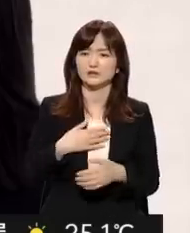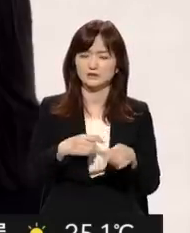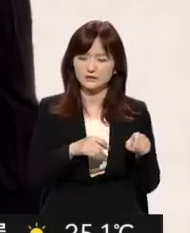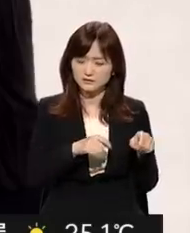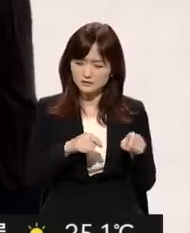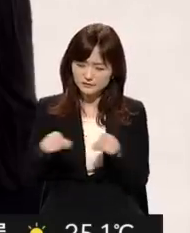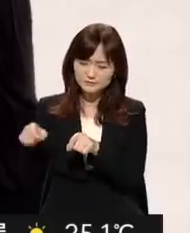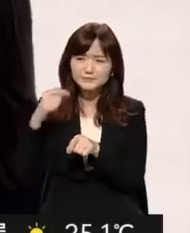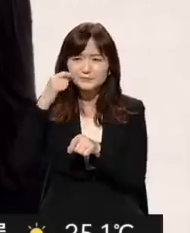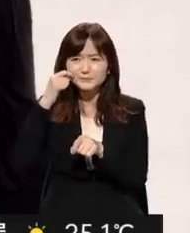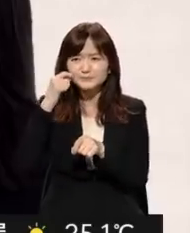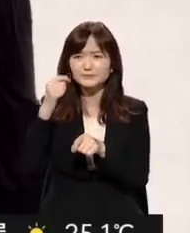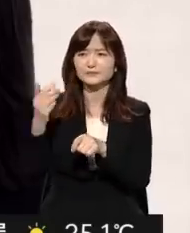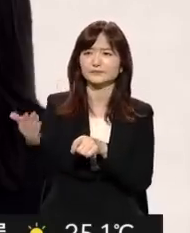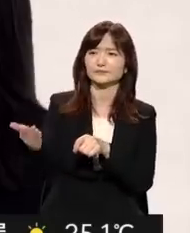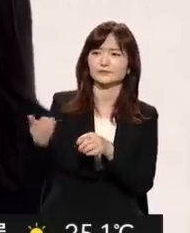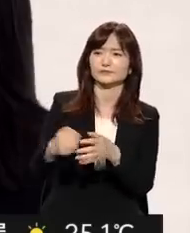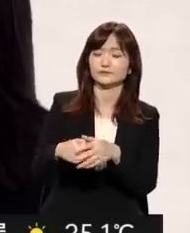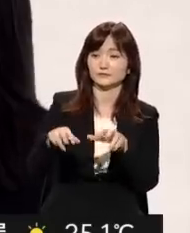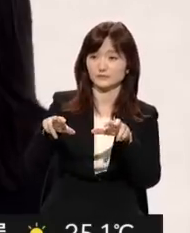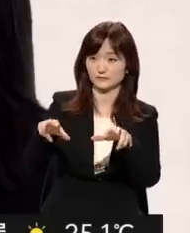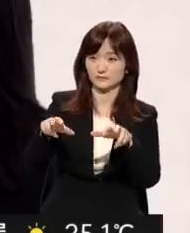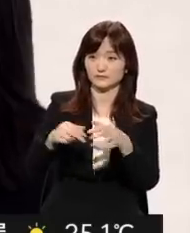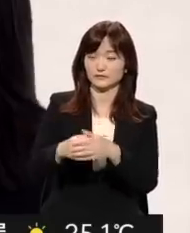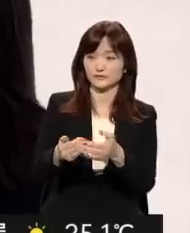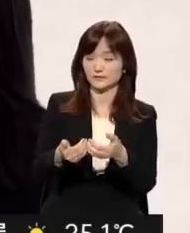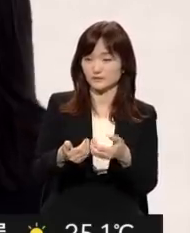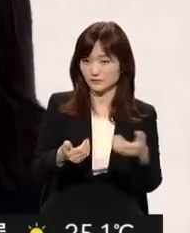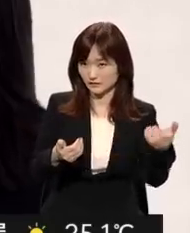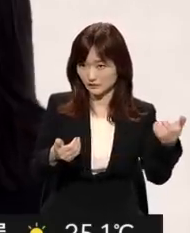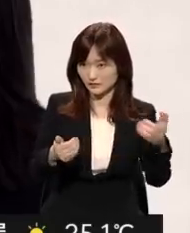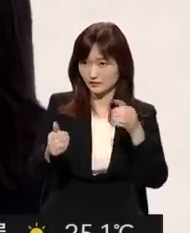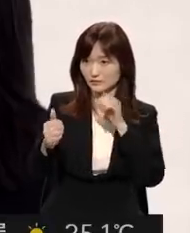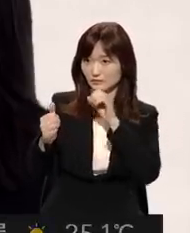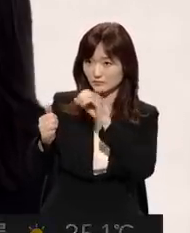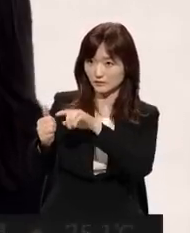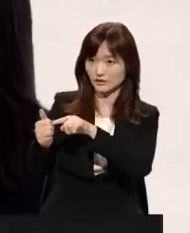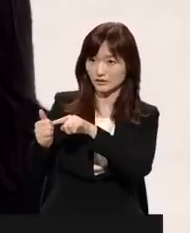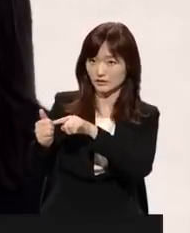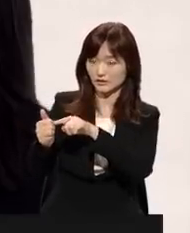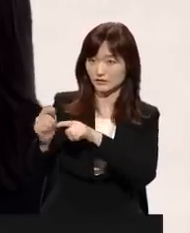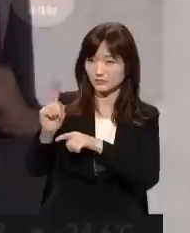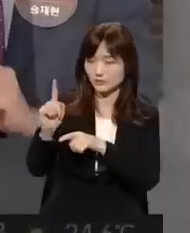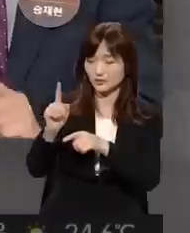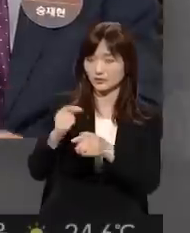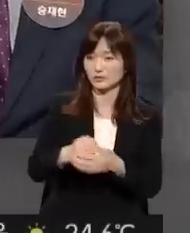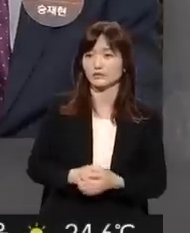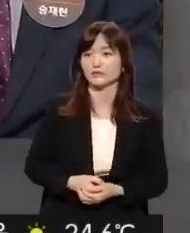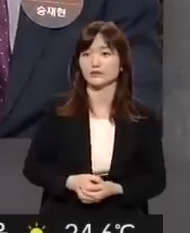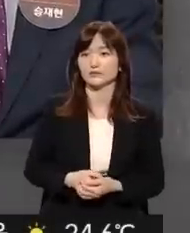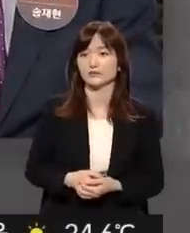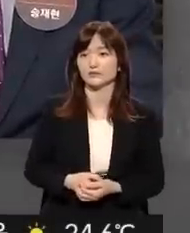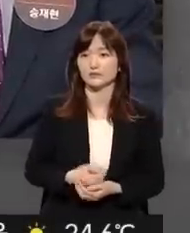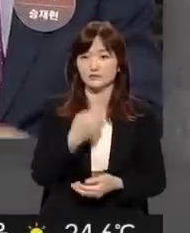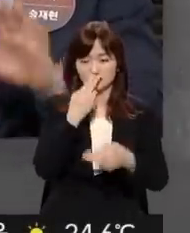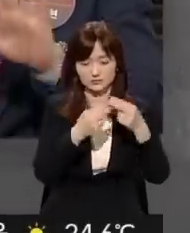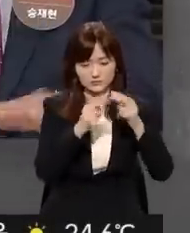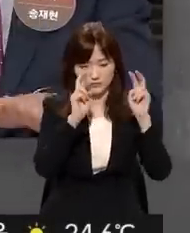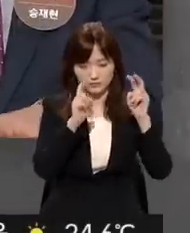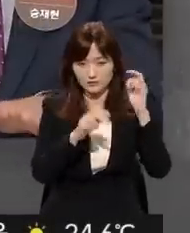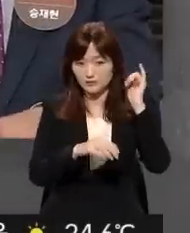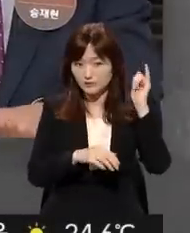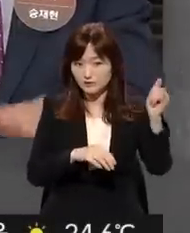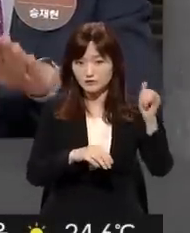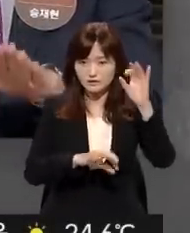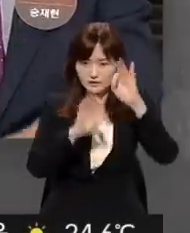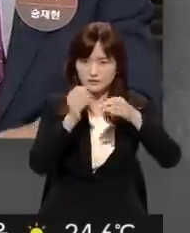없으니 내가 당신 지금 순간에 내가 떠나야겠다라고 이야기를 하면서 무엇을 남겨놓았는가 하면 보험회사에 전화해서 이